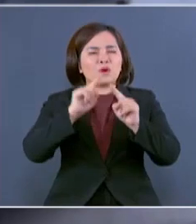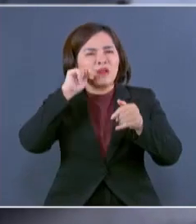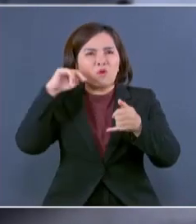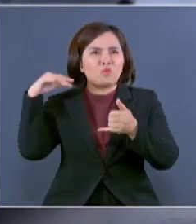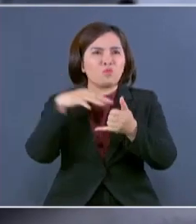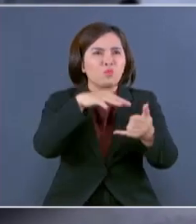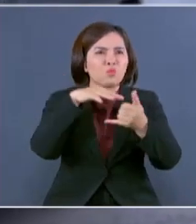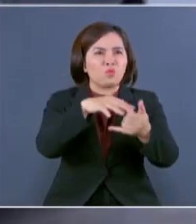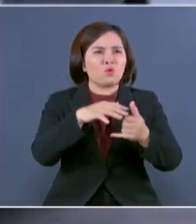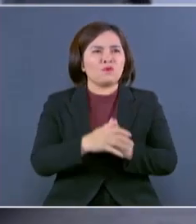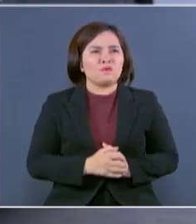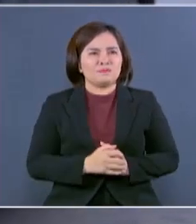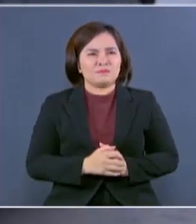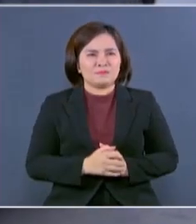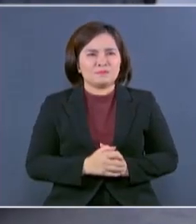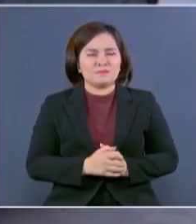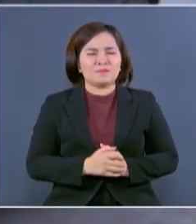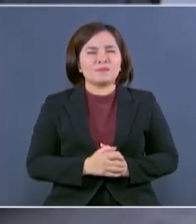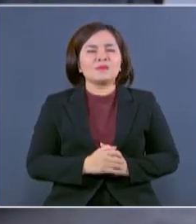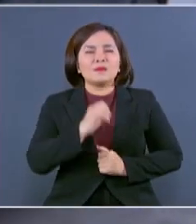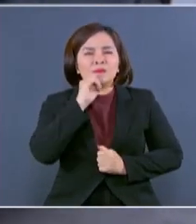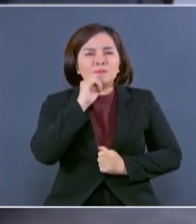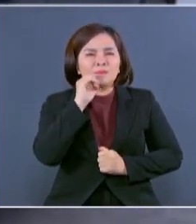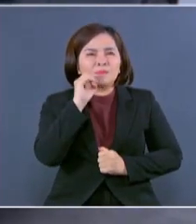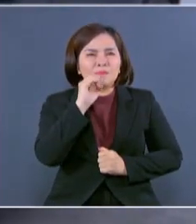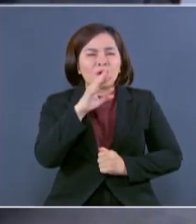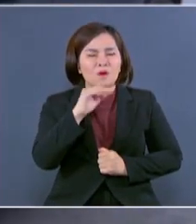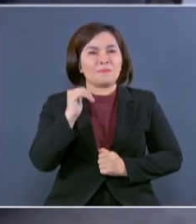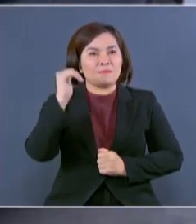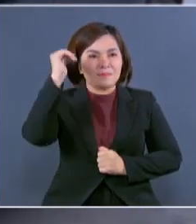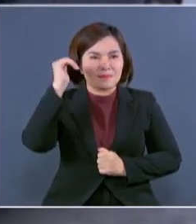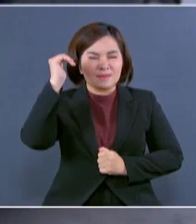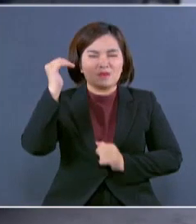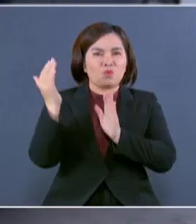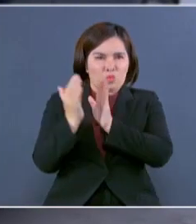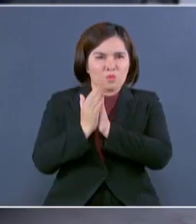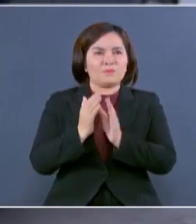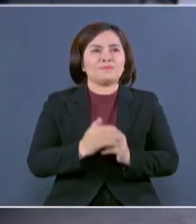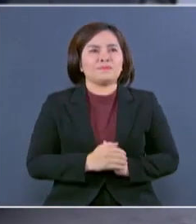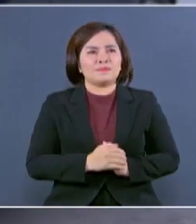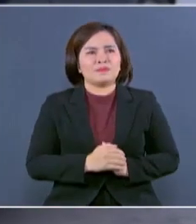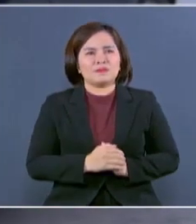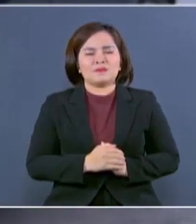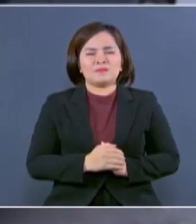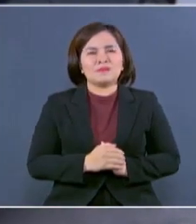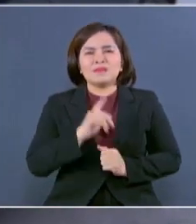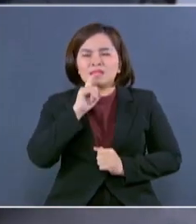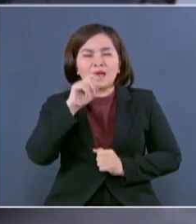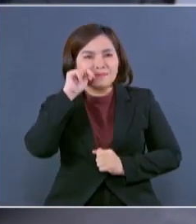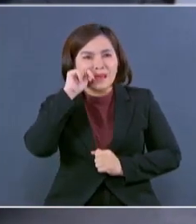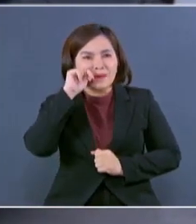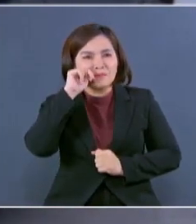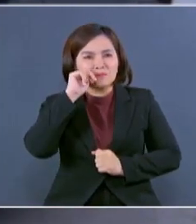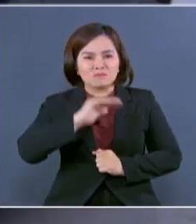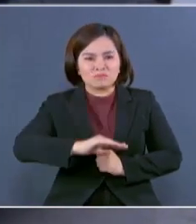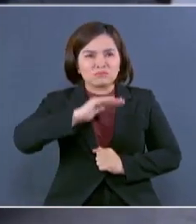แค่นั้นแล้วเขาก็พูดกับรุ่นตัวพี่ที่ว่าไปอีกคนนึงพี่ก็ถามอยู่แล้วว่ามันลึก